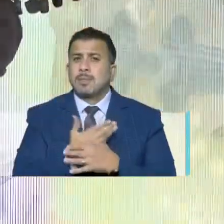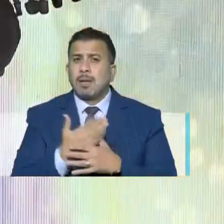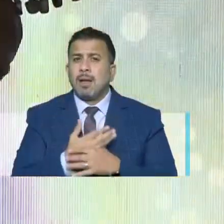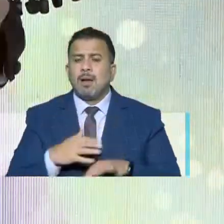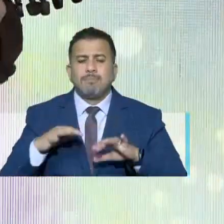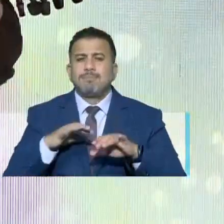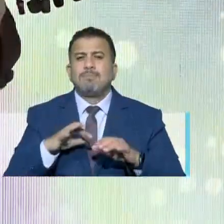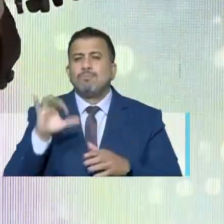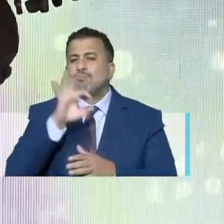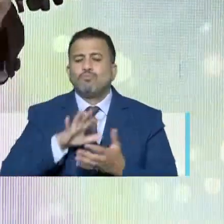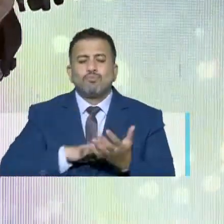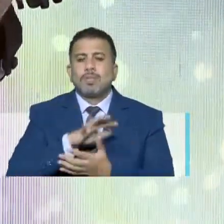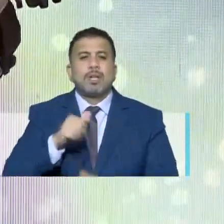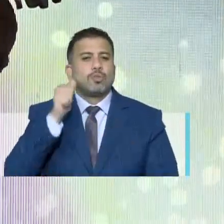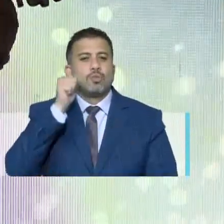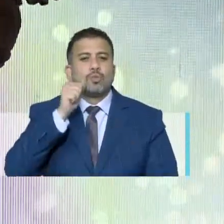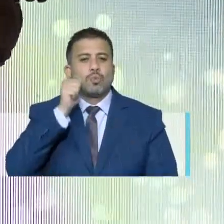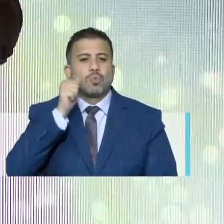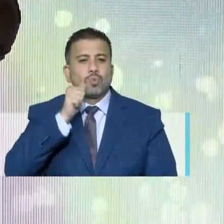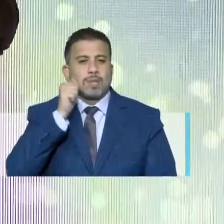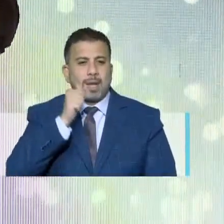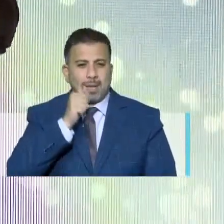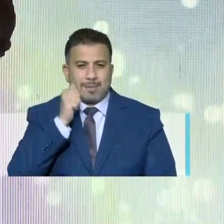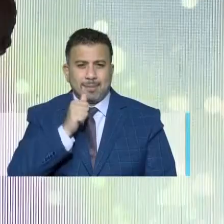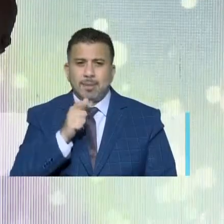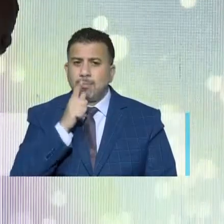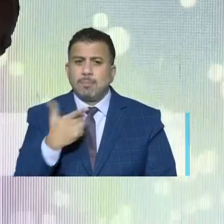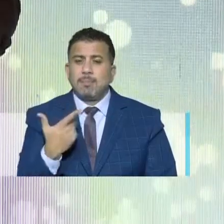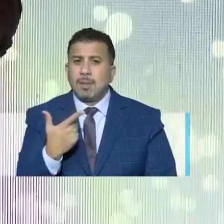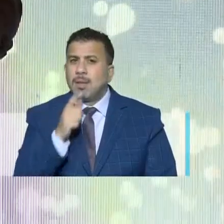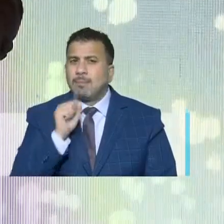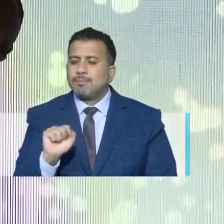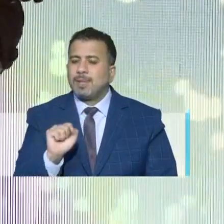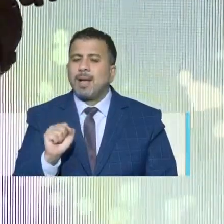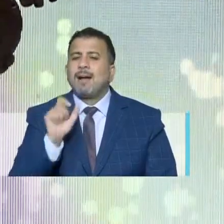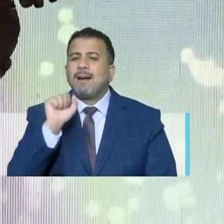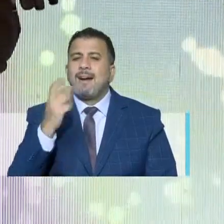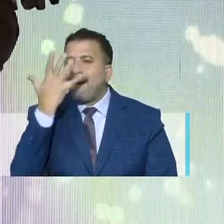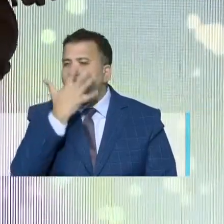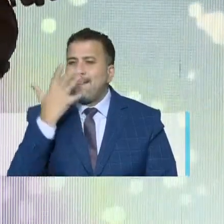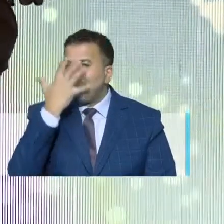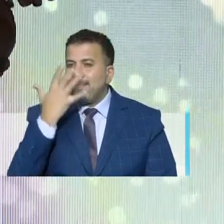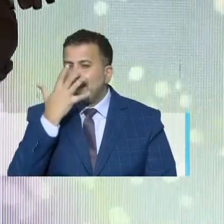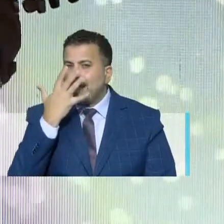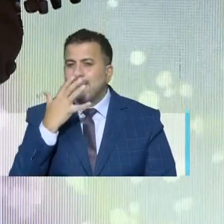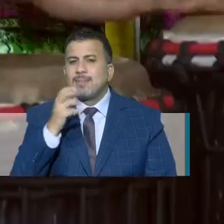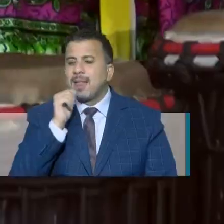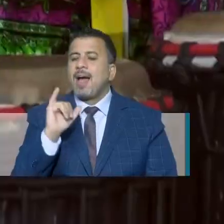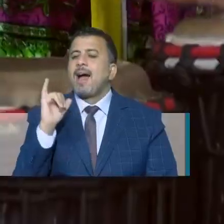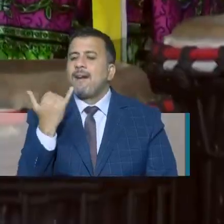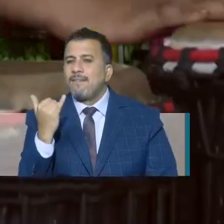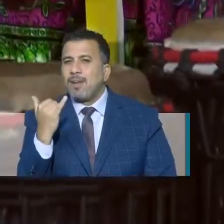النزاع في السودان قدموا عرضا موسيقيا يمزج بين التقاليد الموسيقيه الافريقيه والافر